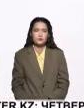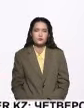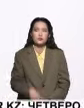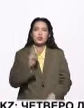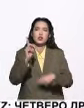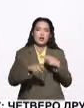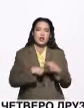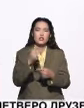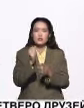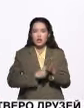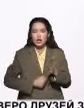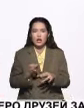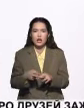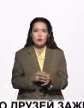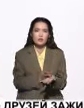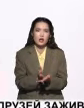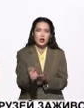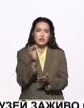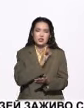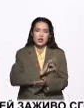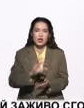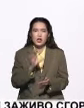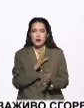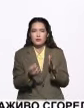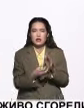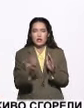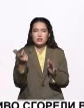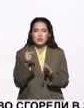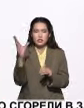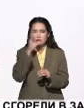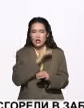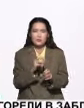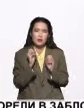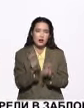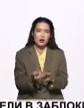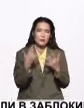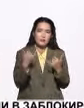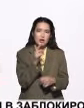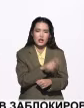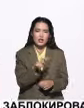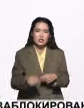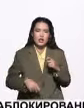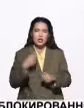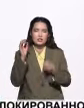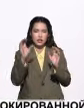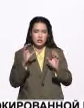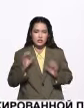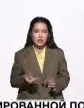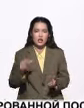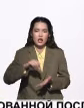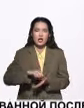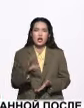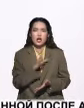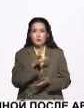Следующая причина – это неправильное использование бытового газа, которое может привести к взрывам. Сейчас население в нарушении закона заправляют на